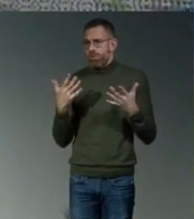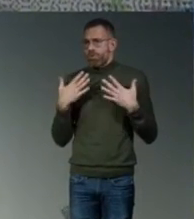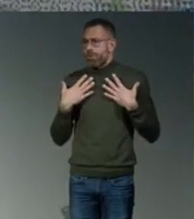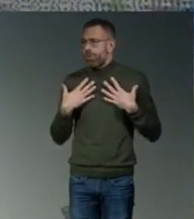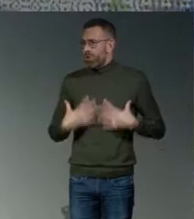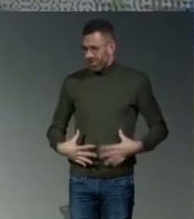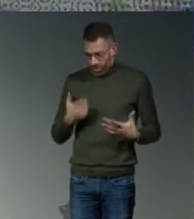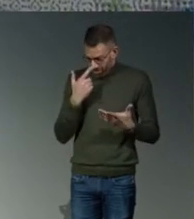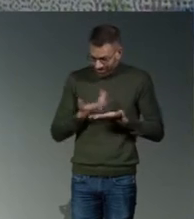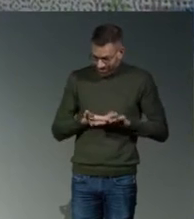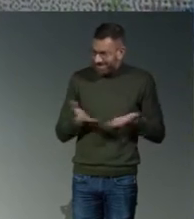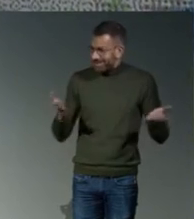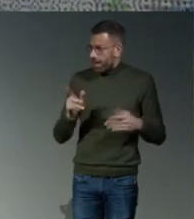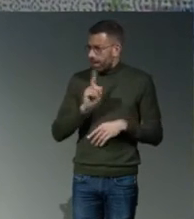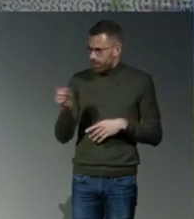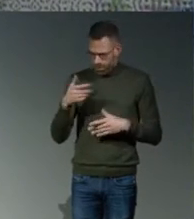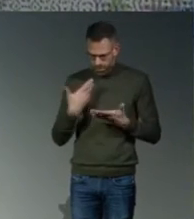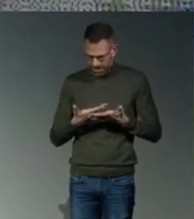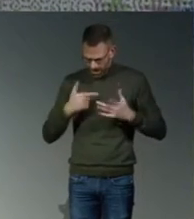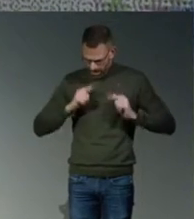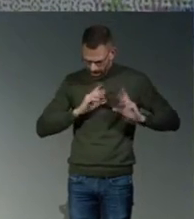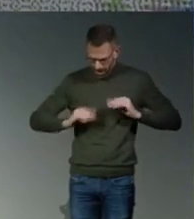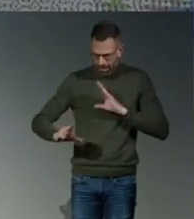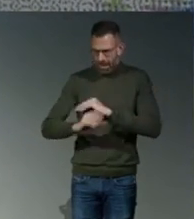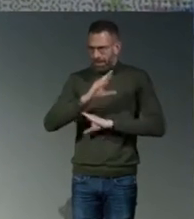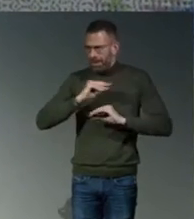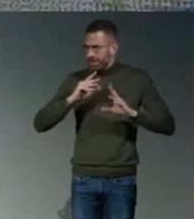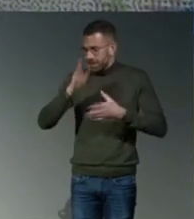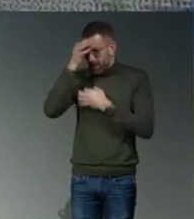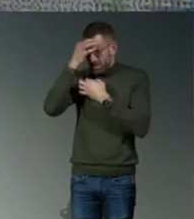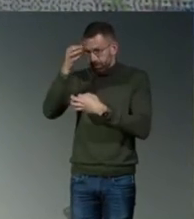chose de simple, c'est quelque chose qui est aussi disposé, notamment disposé à